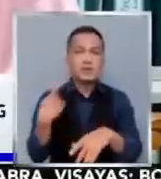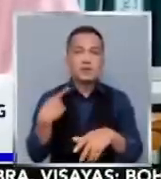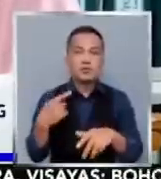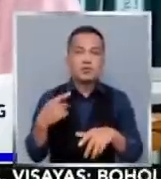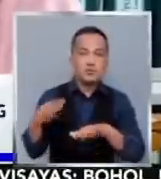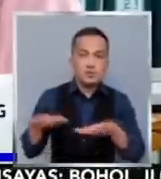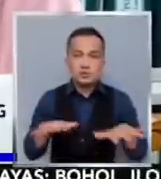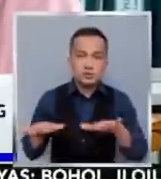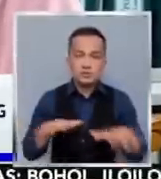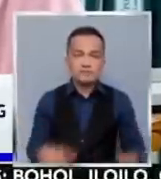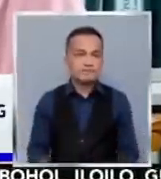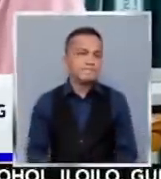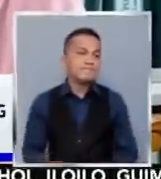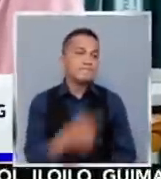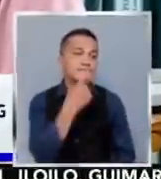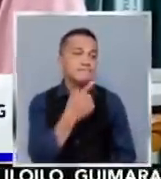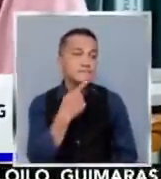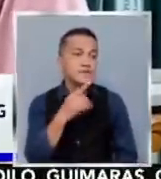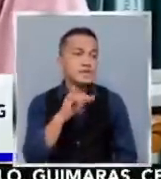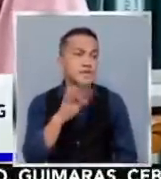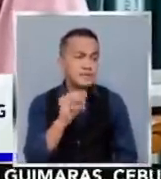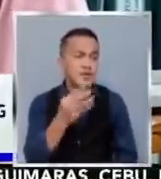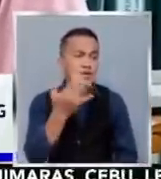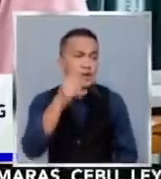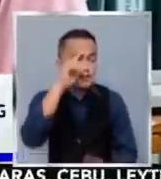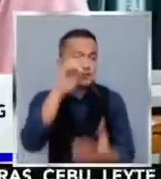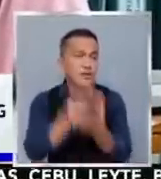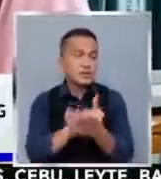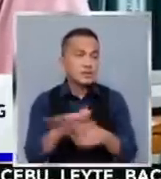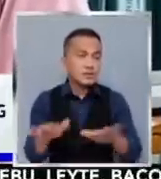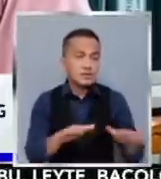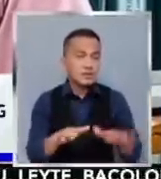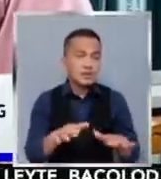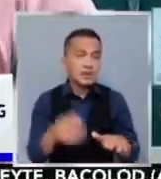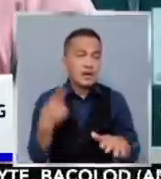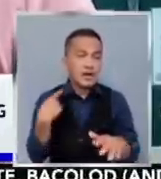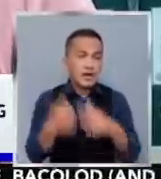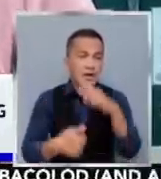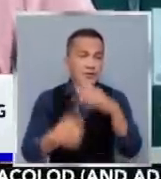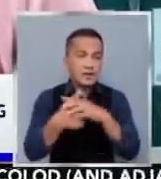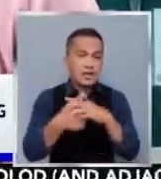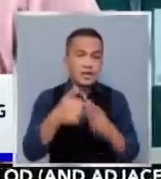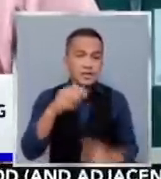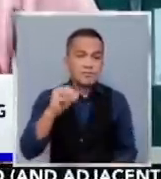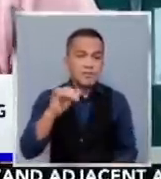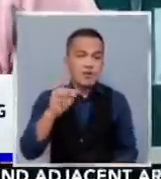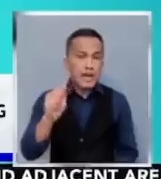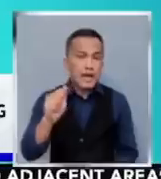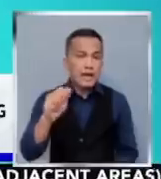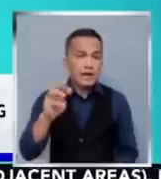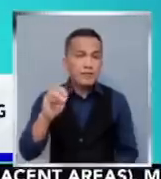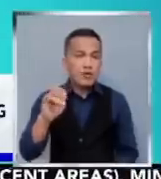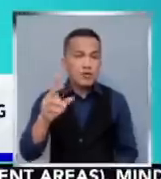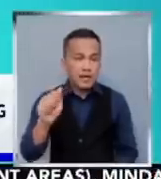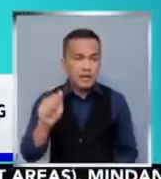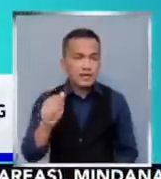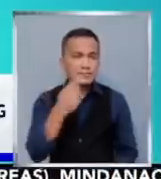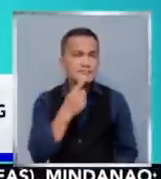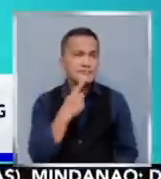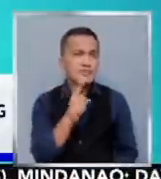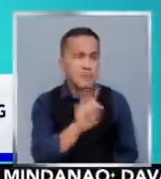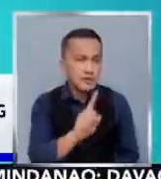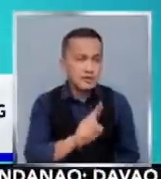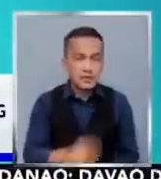Kuya Kim, bakit may paniniwala ang lumilindol kapag lumilitaw ang mga mola-mola? Kuya Kim, ano na? Dahil ang mga